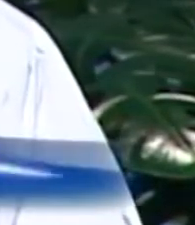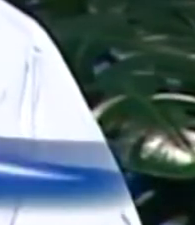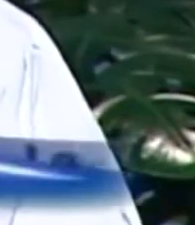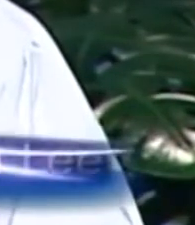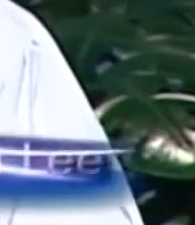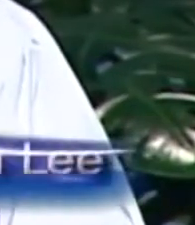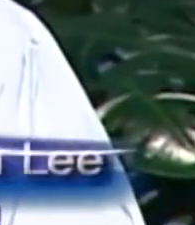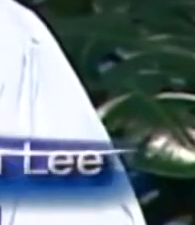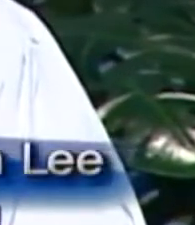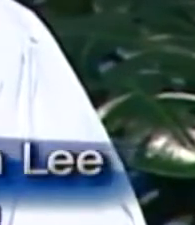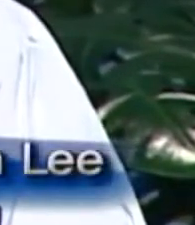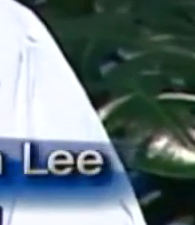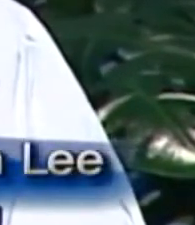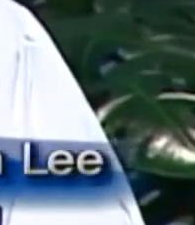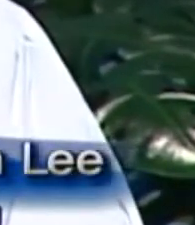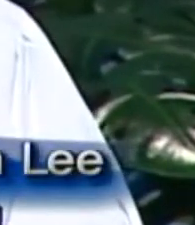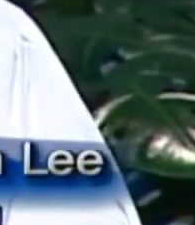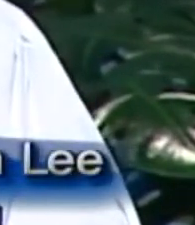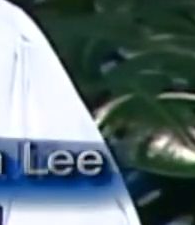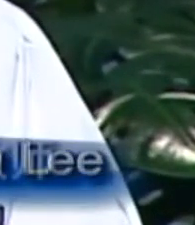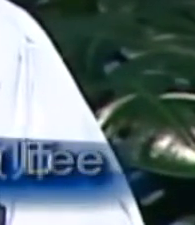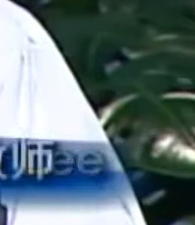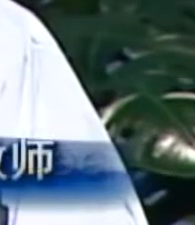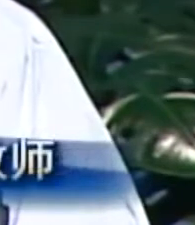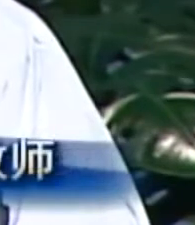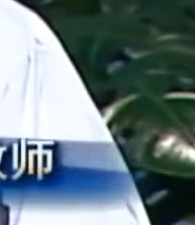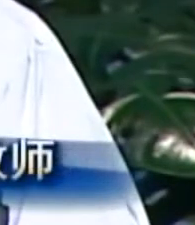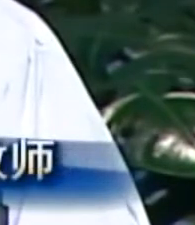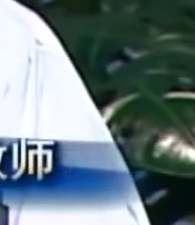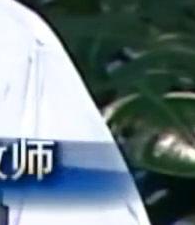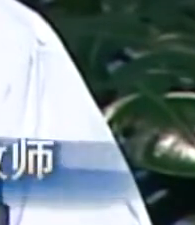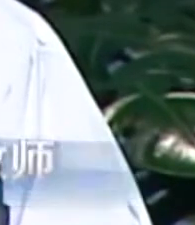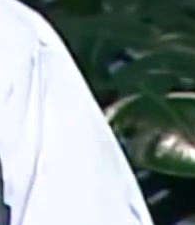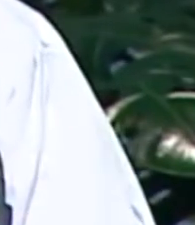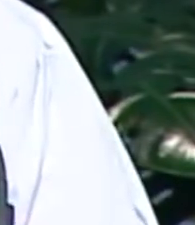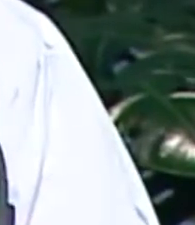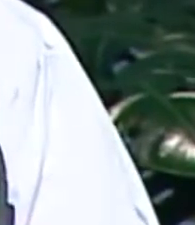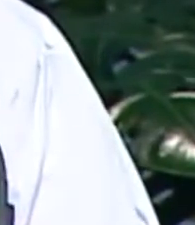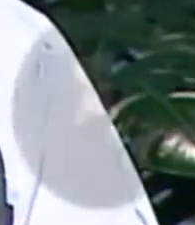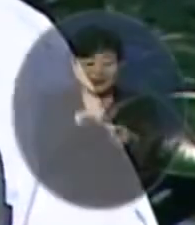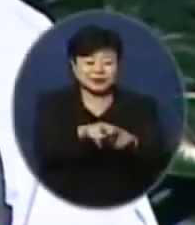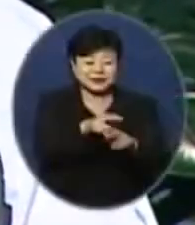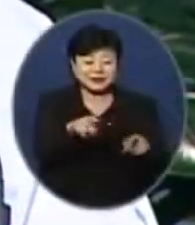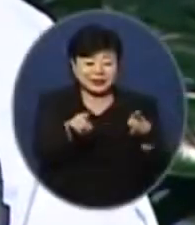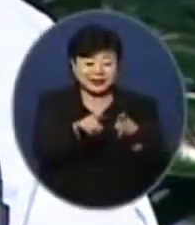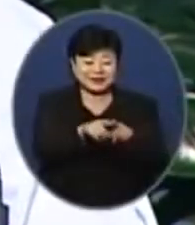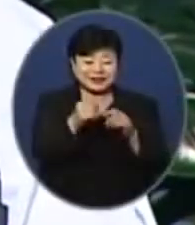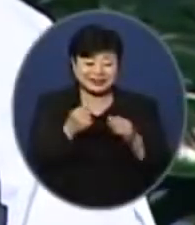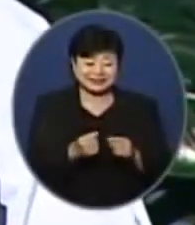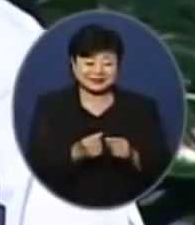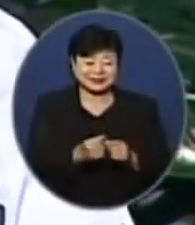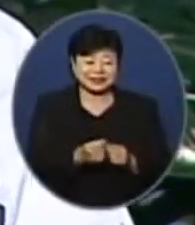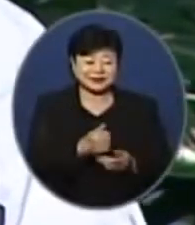어제나 오늘이나 영원토록 동일하십니다. 그 사랑에 주님께서 이 시간 이 자리에 우리와 함께 계십니다. 오늘